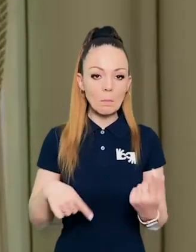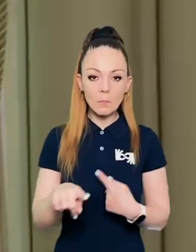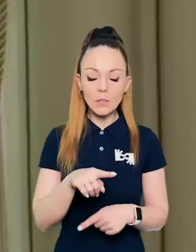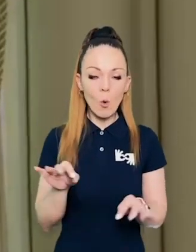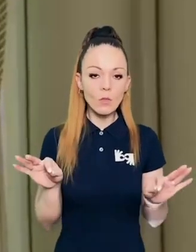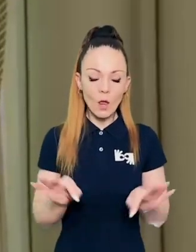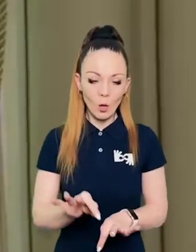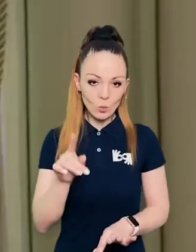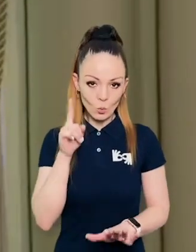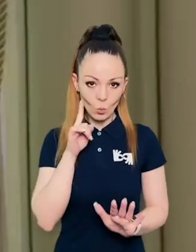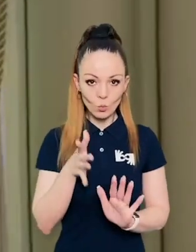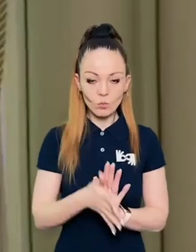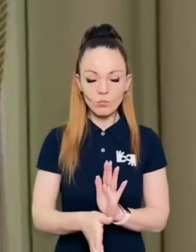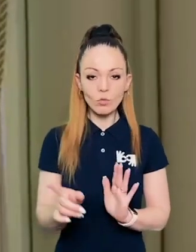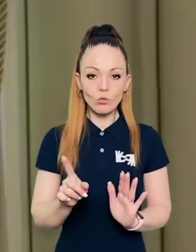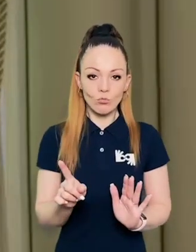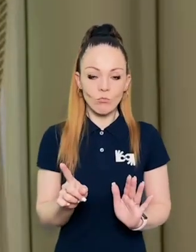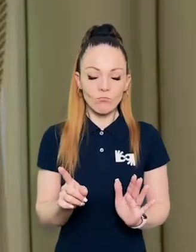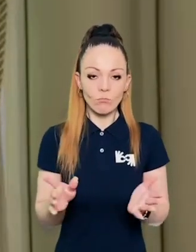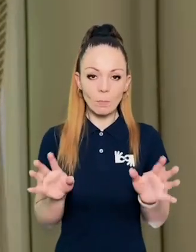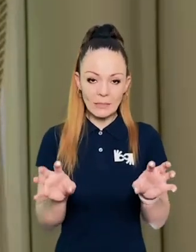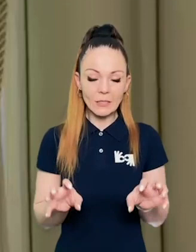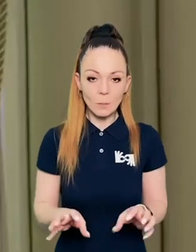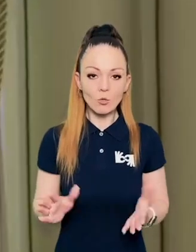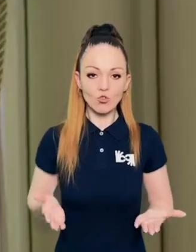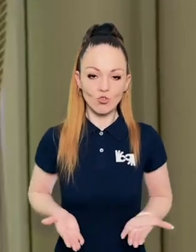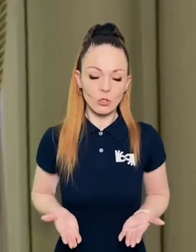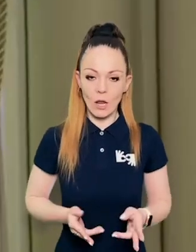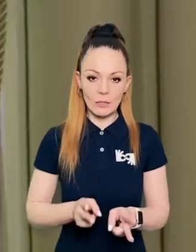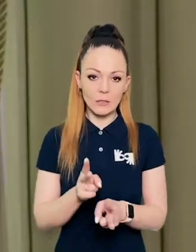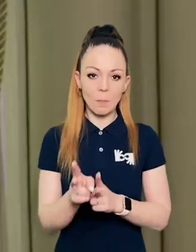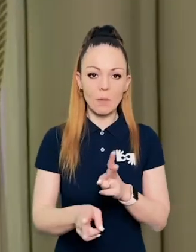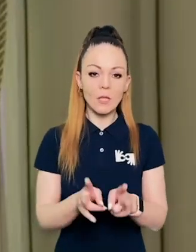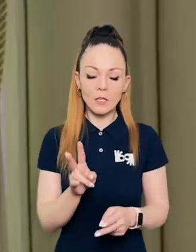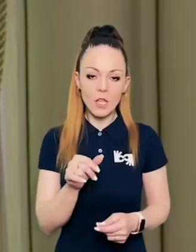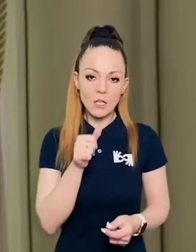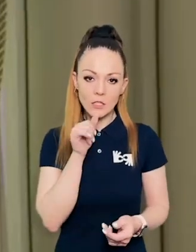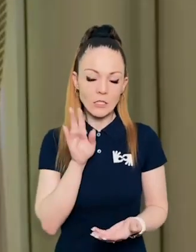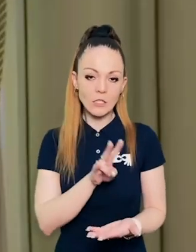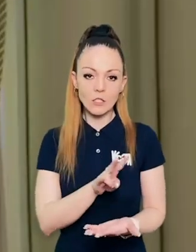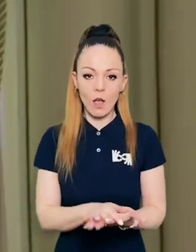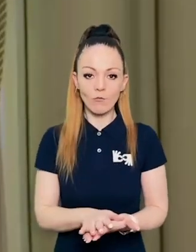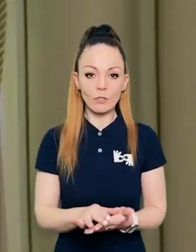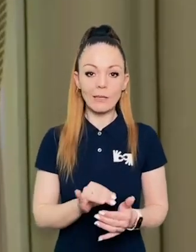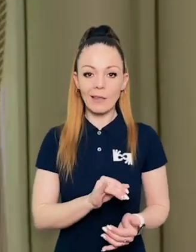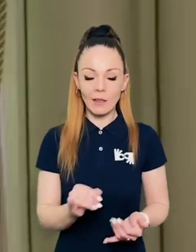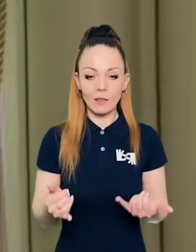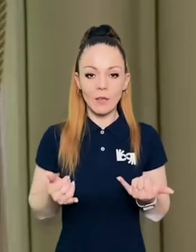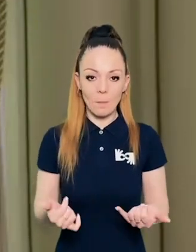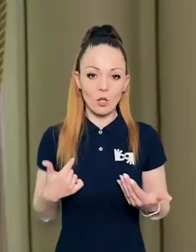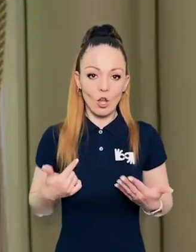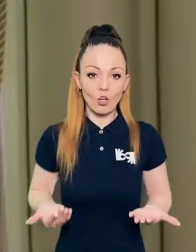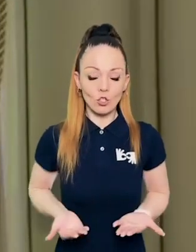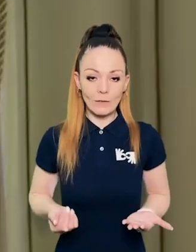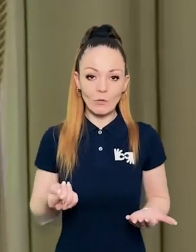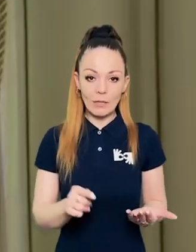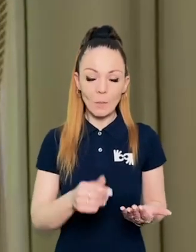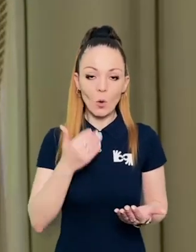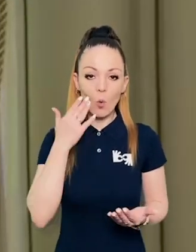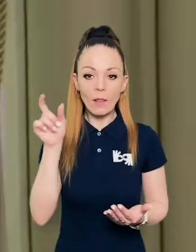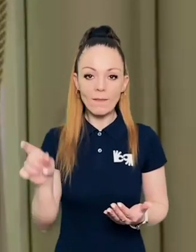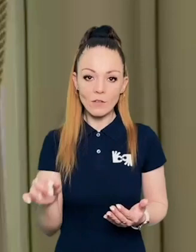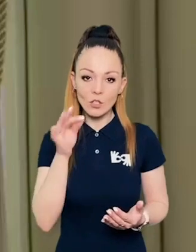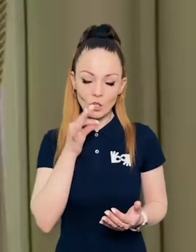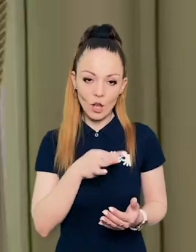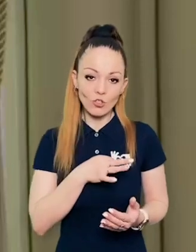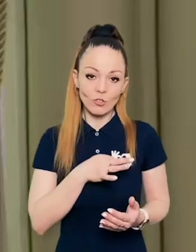всі одразу зрозуміли, що в принципі життя змінилося назавжди. І от тепер я